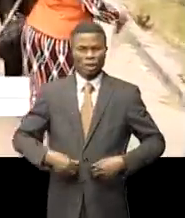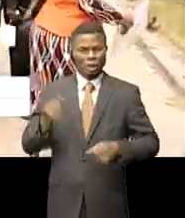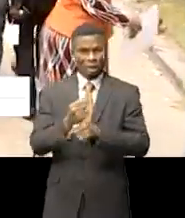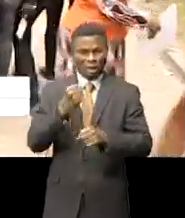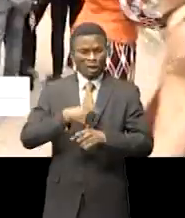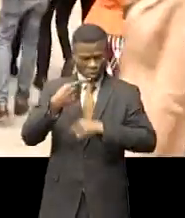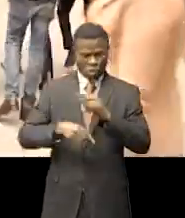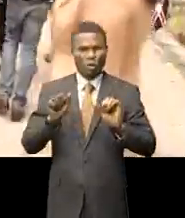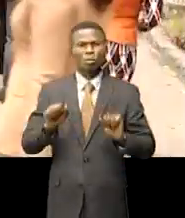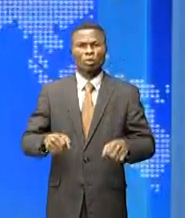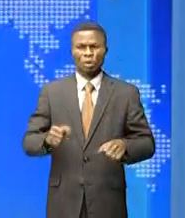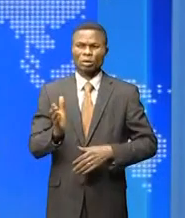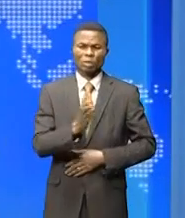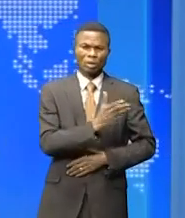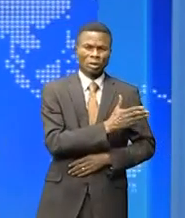peut commencer.